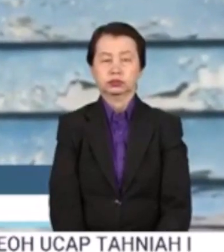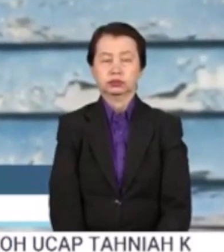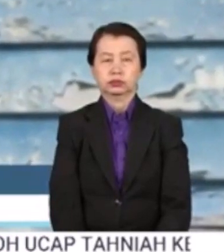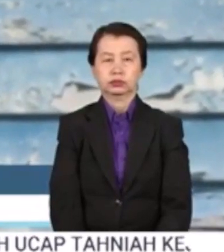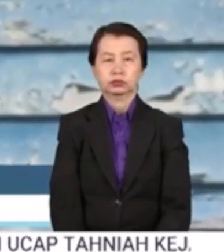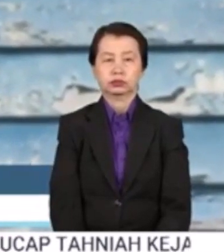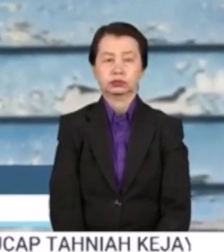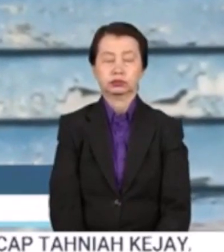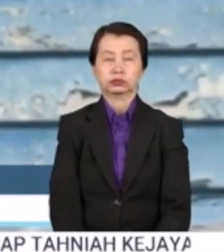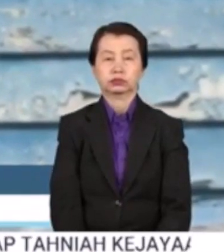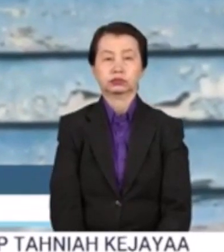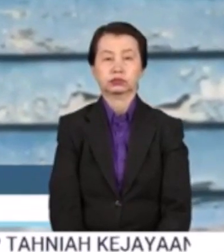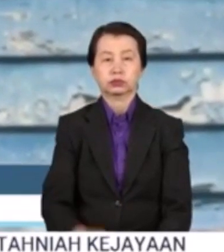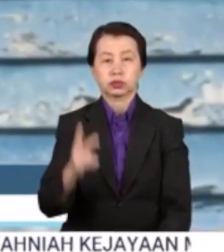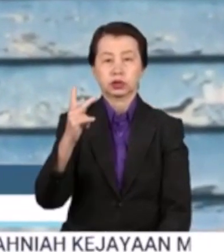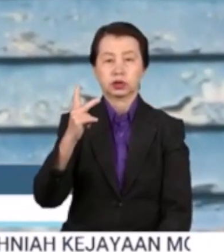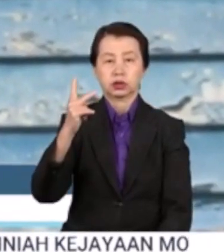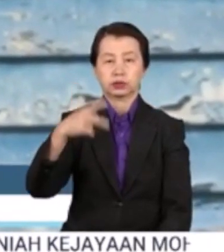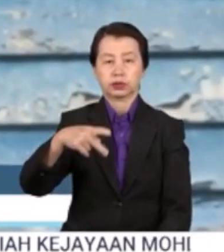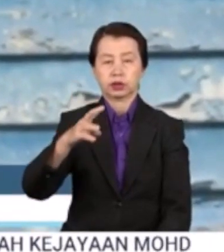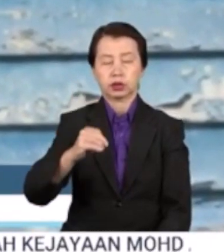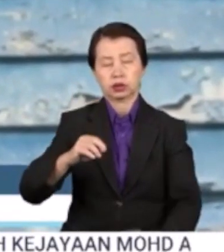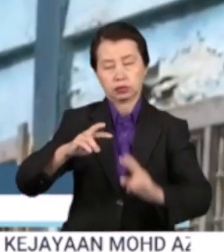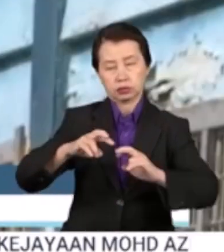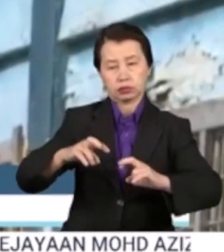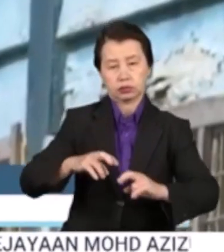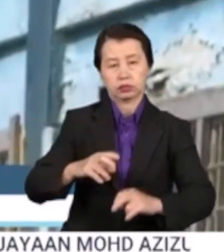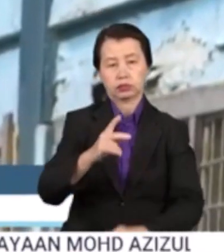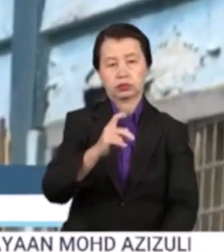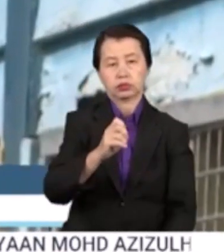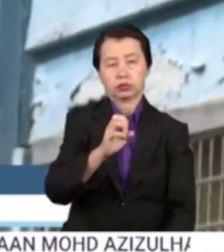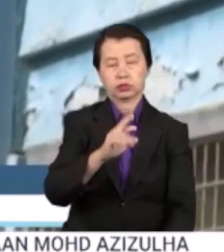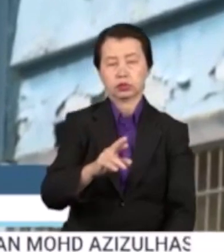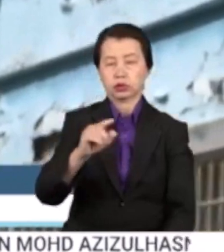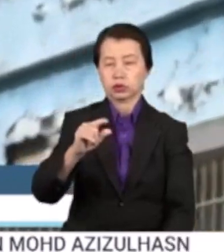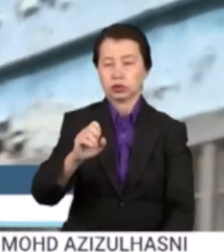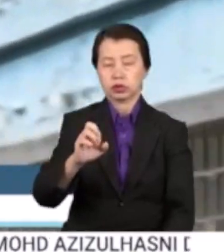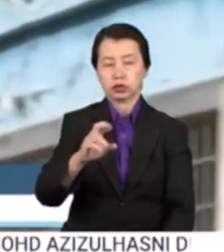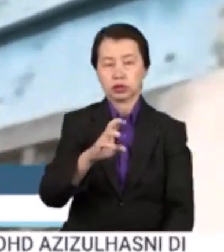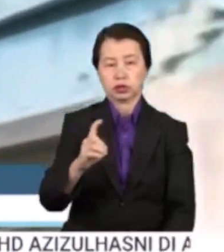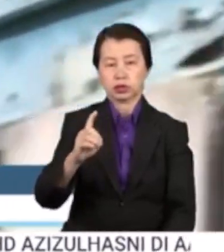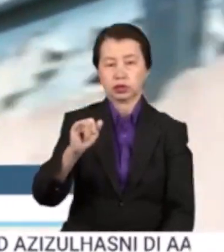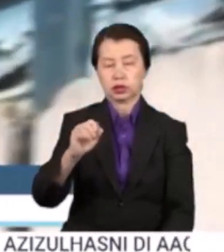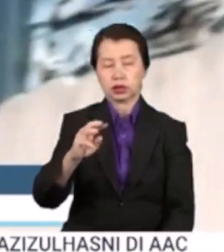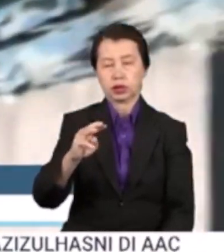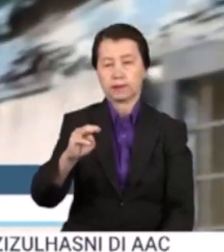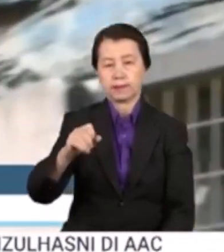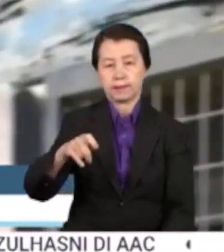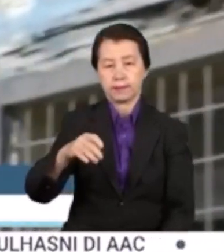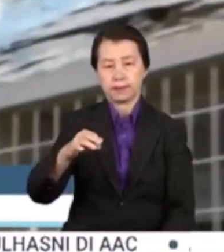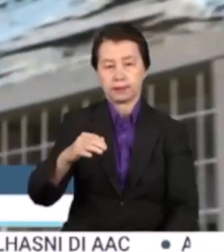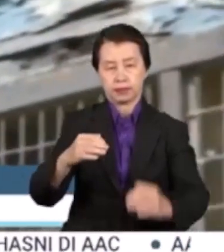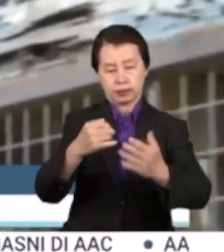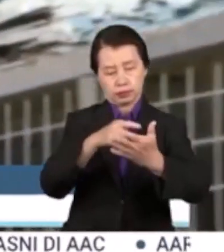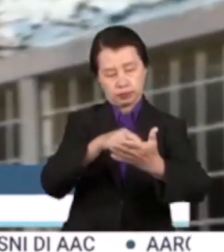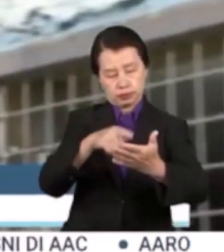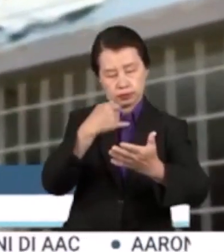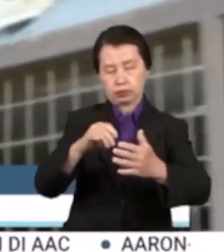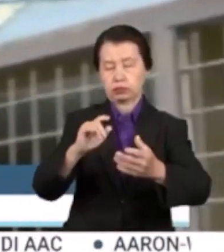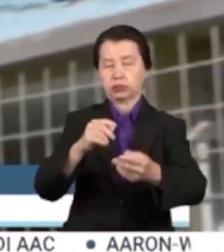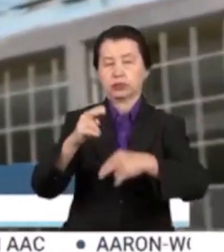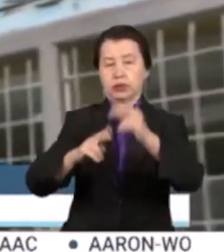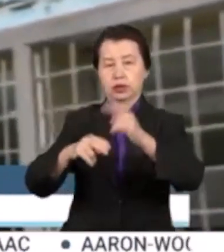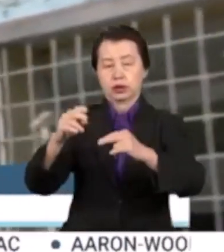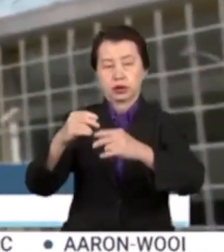Dalam pada itu KPA menggunakan analisis score great import sebagai taraf atau membina bangunan